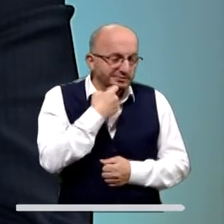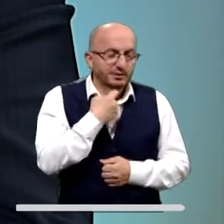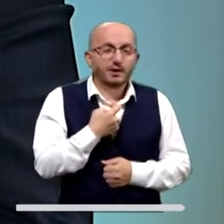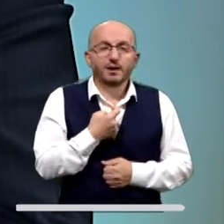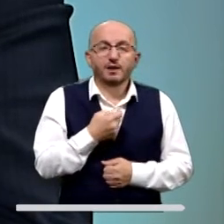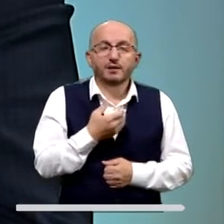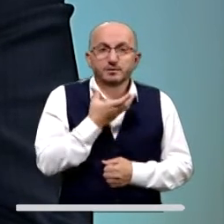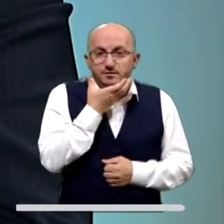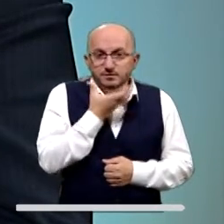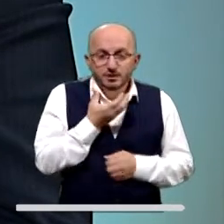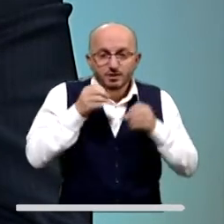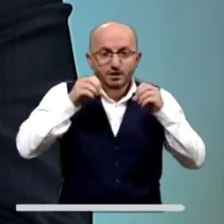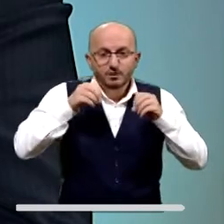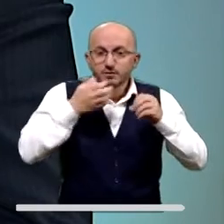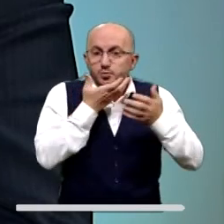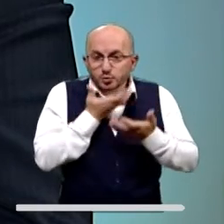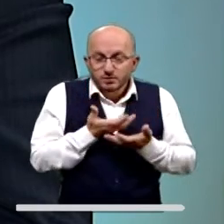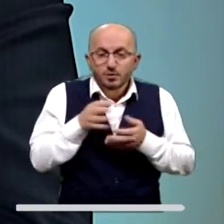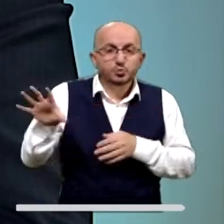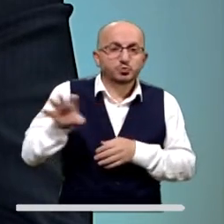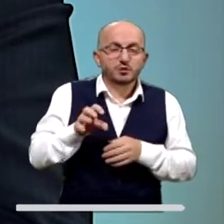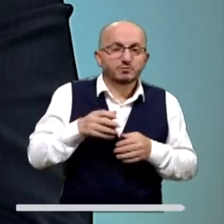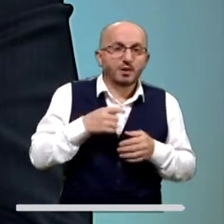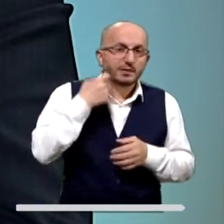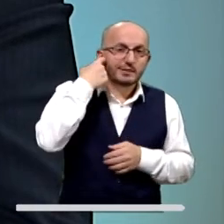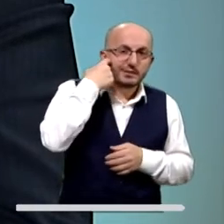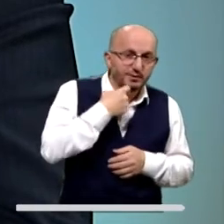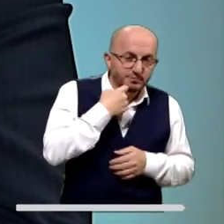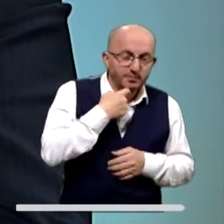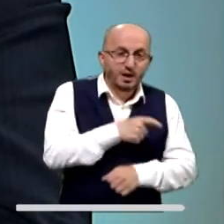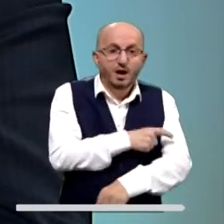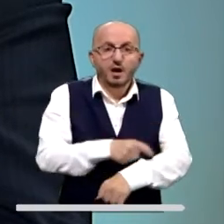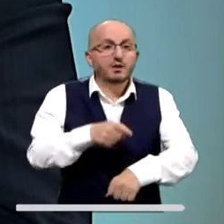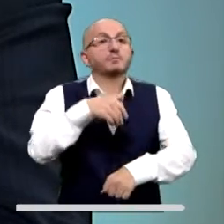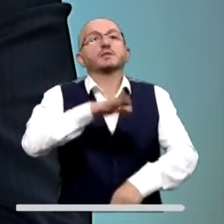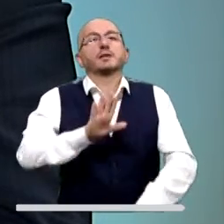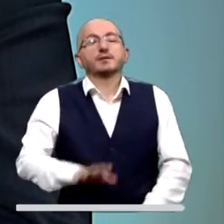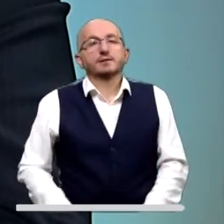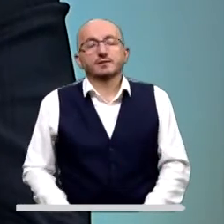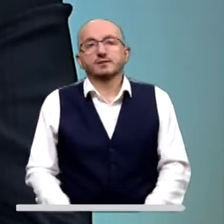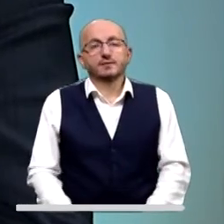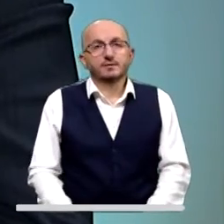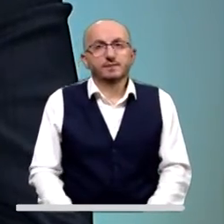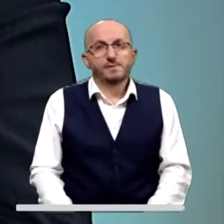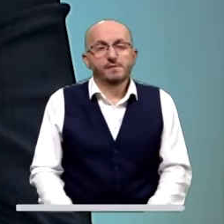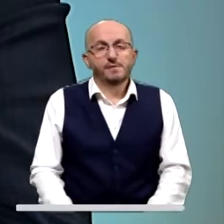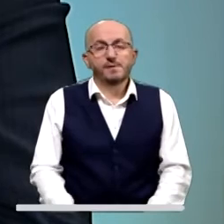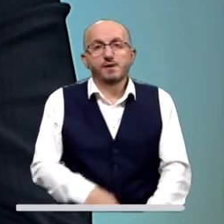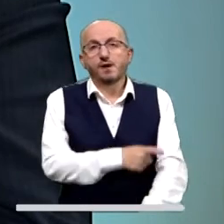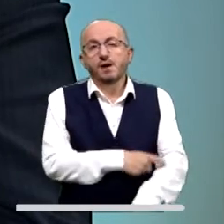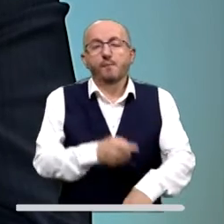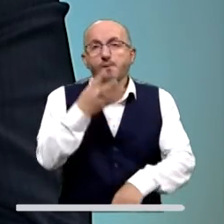Sakal bırakmak sünnettir ama sakalı kesmek haram değildir. Peki yani hocam. Bunun haram olduğunu